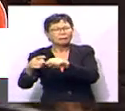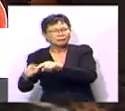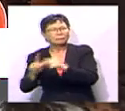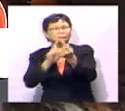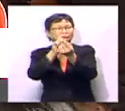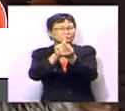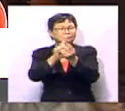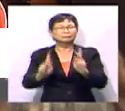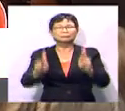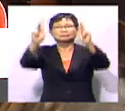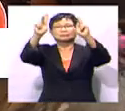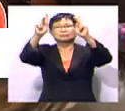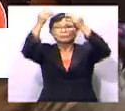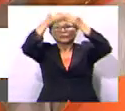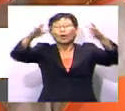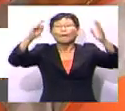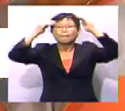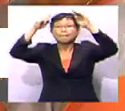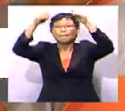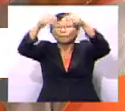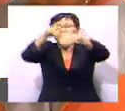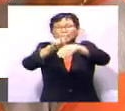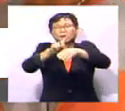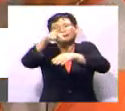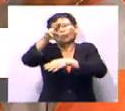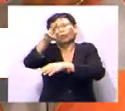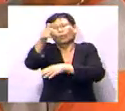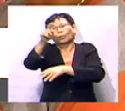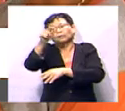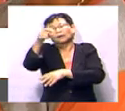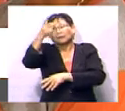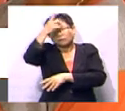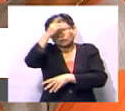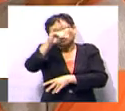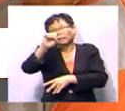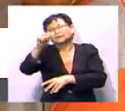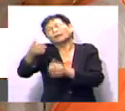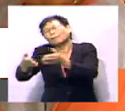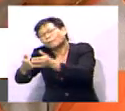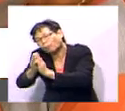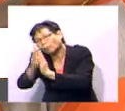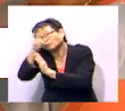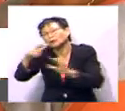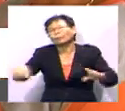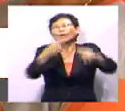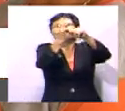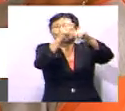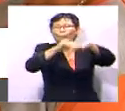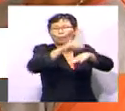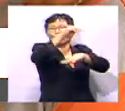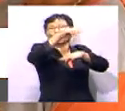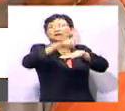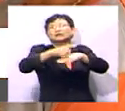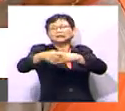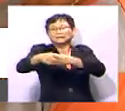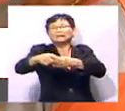Beliau ditemui di Kompleks Penyiaran Pahang di Kuantan. Dato' Isa turut memohon kerajaan membina sekolah menengah di pos-pos